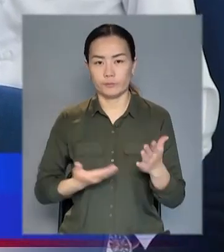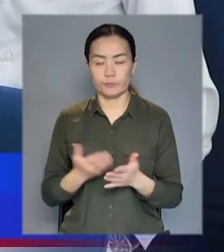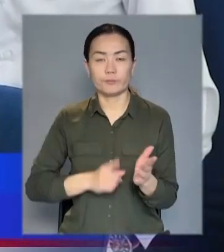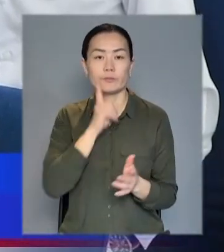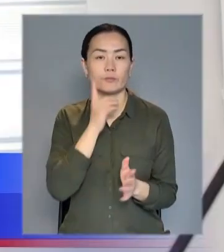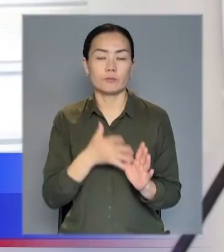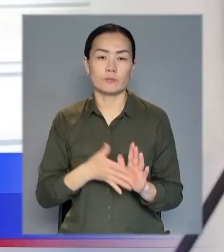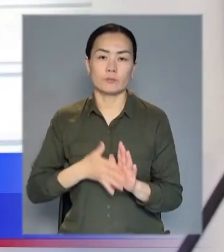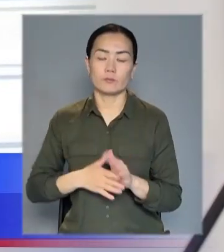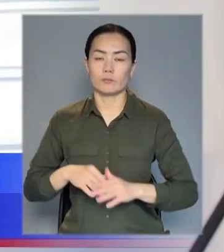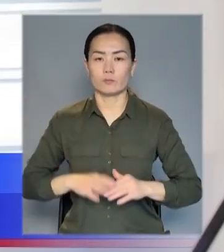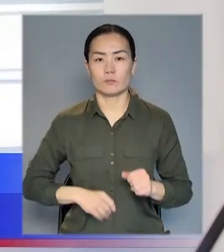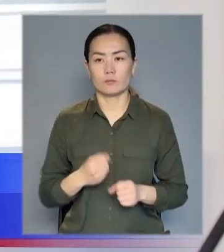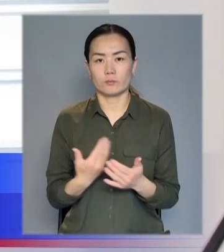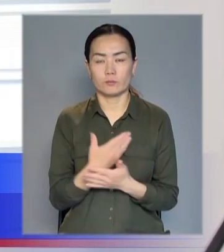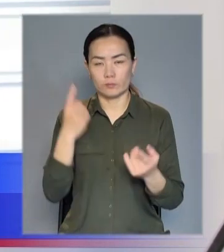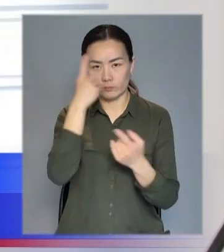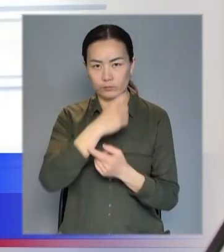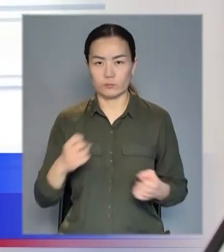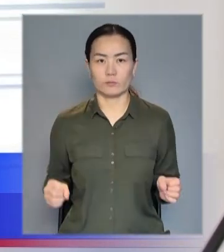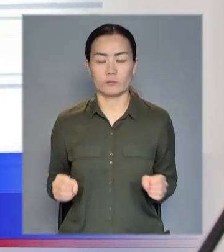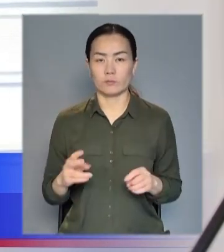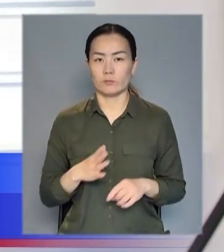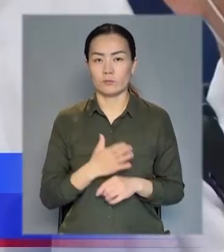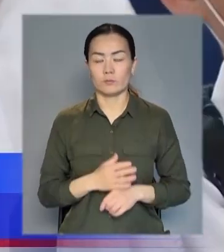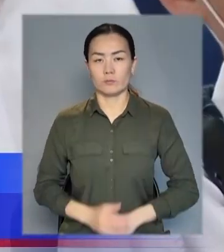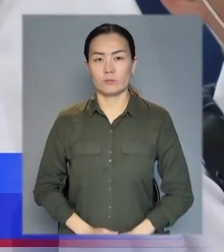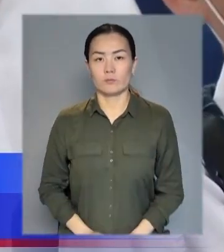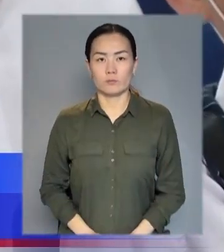сондай-ақ жастарды зерттеу саласында ақпараттандыру мен дәріс форматында өтті.